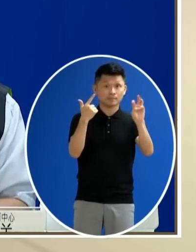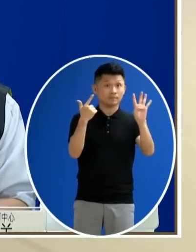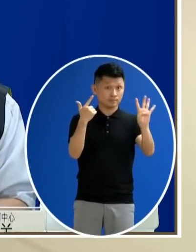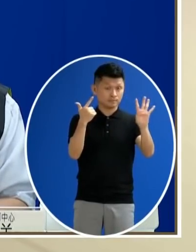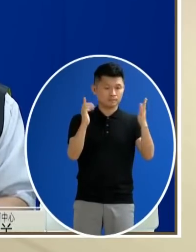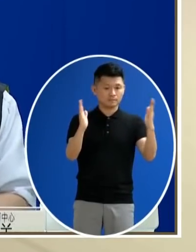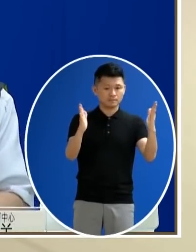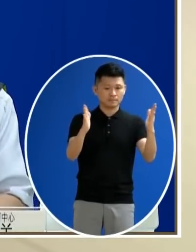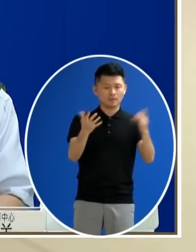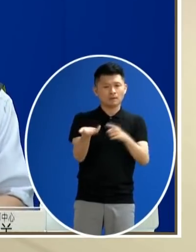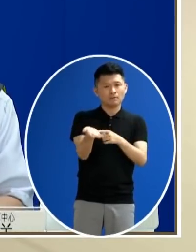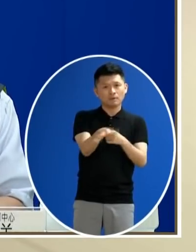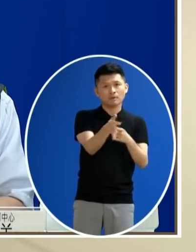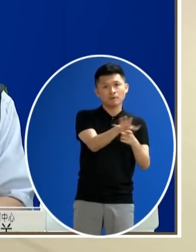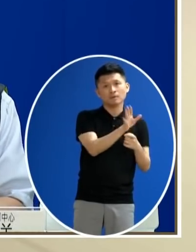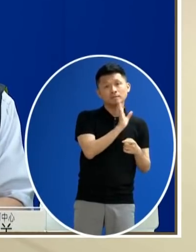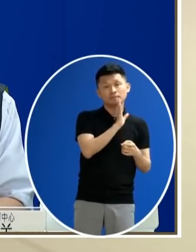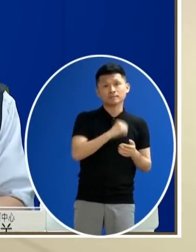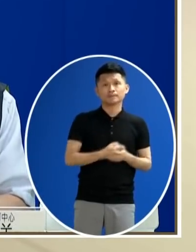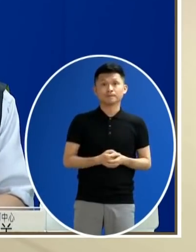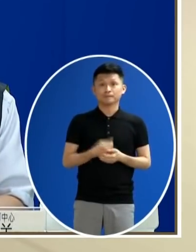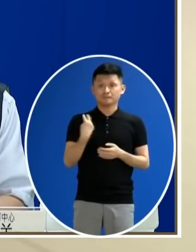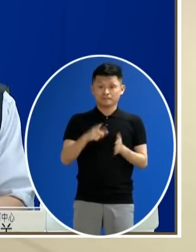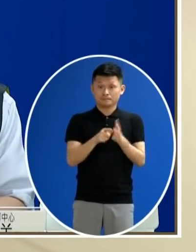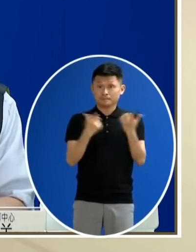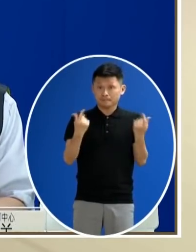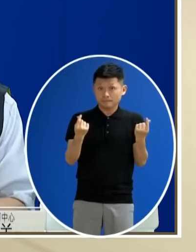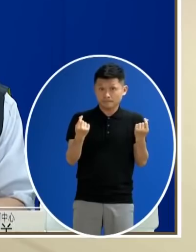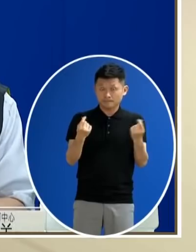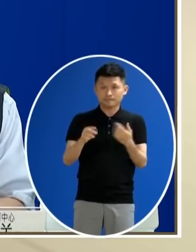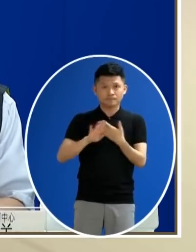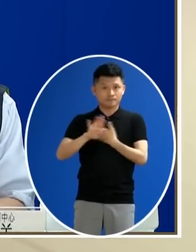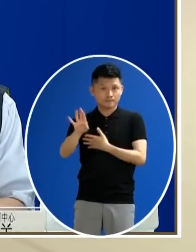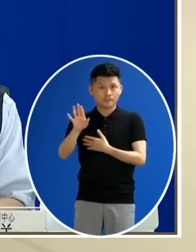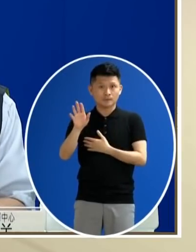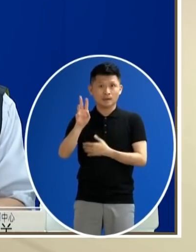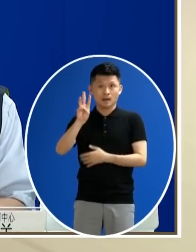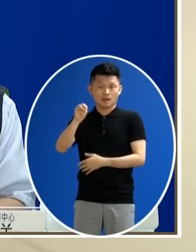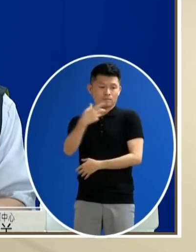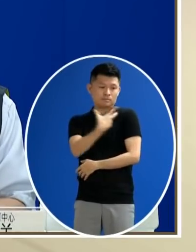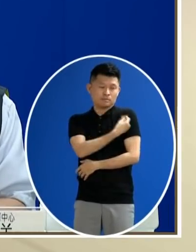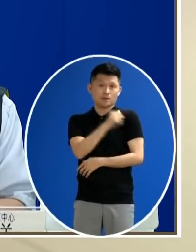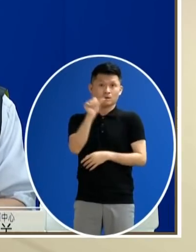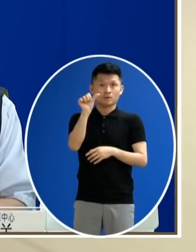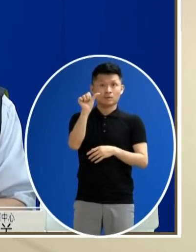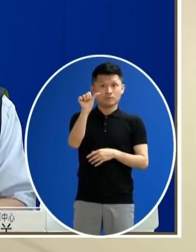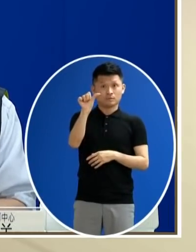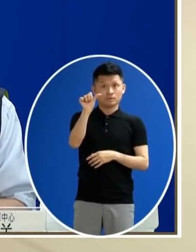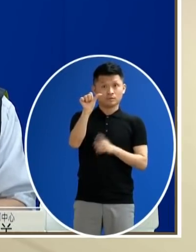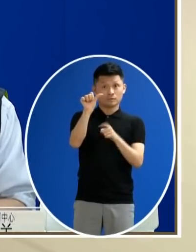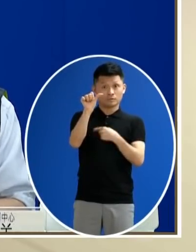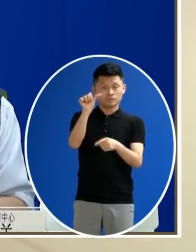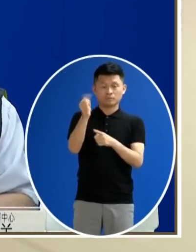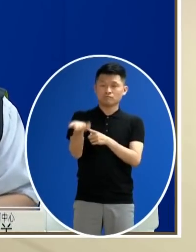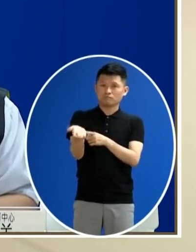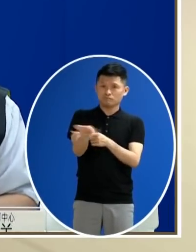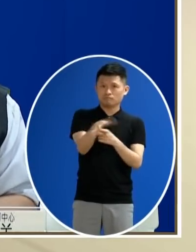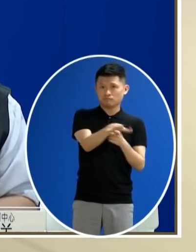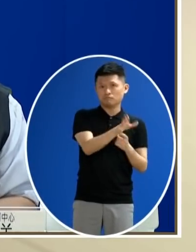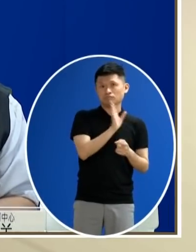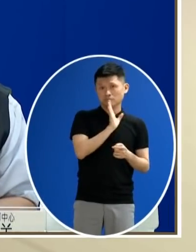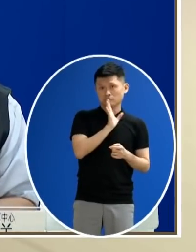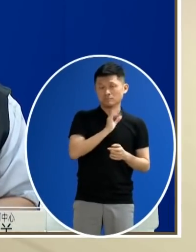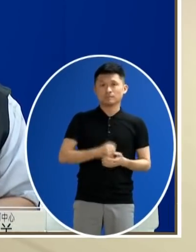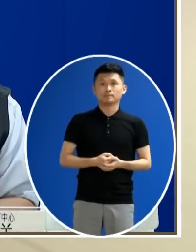6天到34天之间发生。另外同期间新增5例的莫德纳疫苗接种后发生死亡的不良事